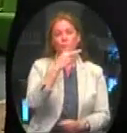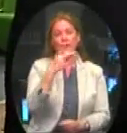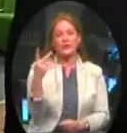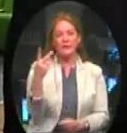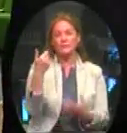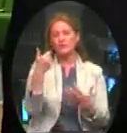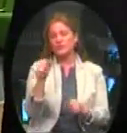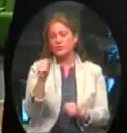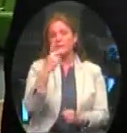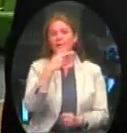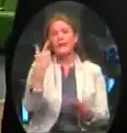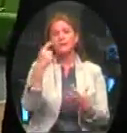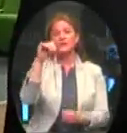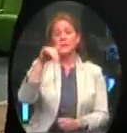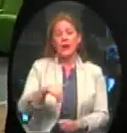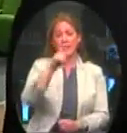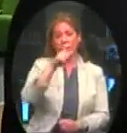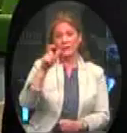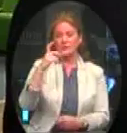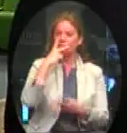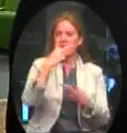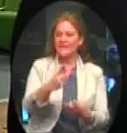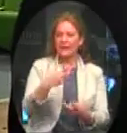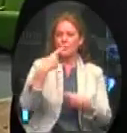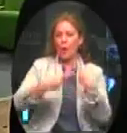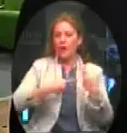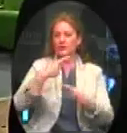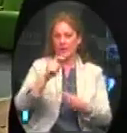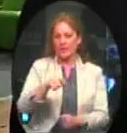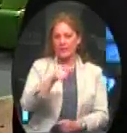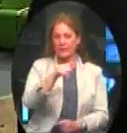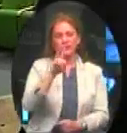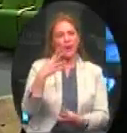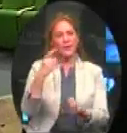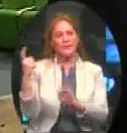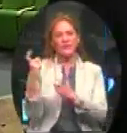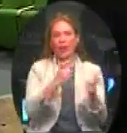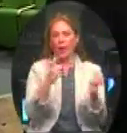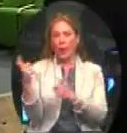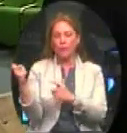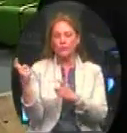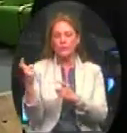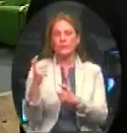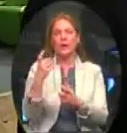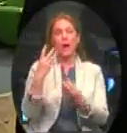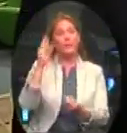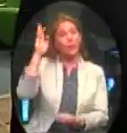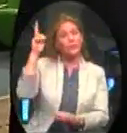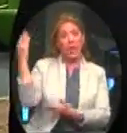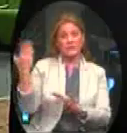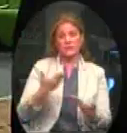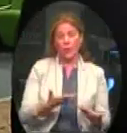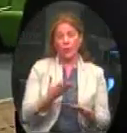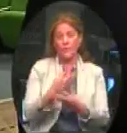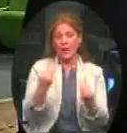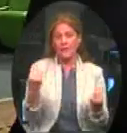260-270 אלף אנשים שמבקרים בשנה בכנסת. יש הרבה מאוד משלחות, יש הרבה משלחות מחוץ לארץ, מגיעים